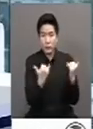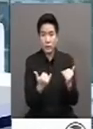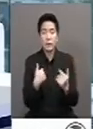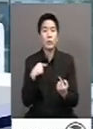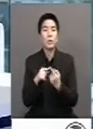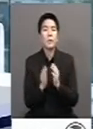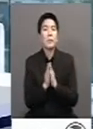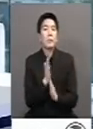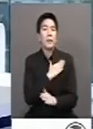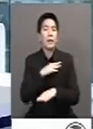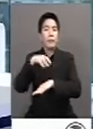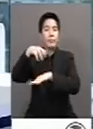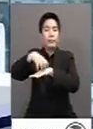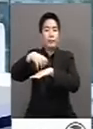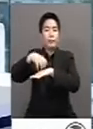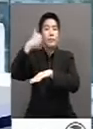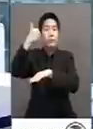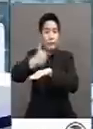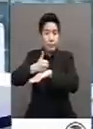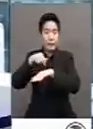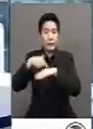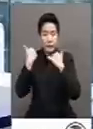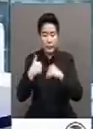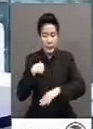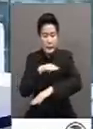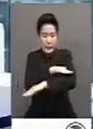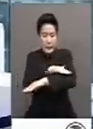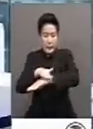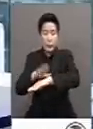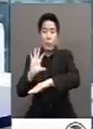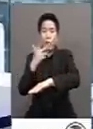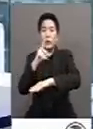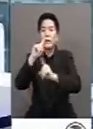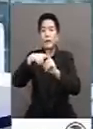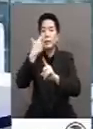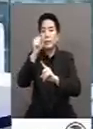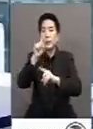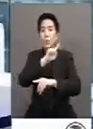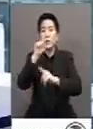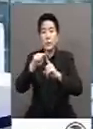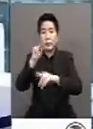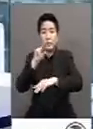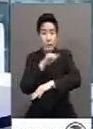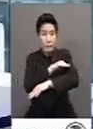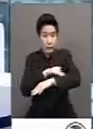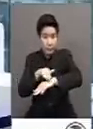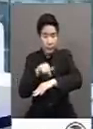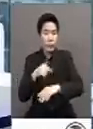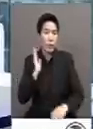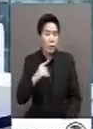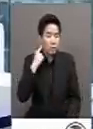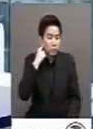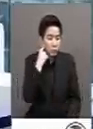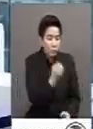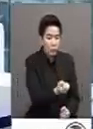รียนของพระธรรมชโยฮะเพราะว่าหลังจากครบเส้นตายในวันที่30พฤศจิกายนที่ผ่านมานะฮะเมื่อวานนี้ก็มีหลายเสียงหลายมุมม